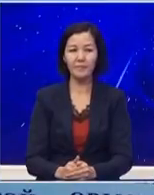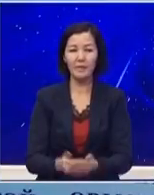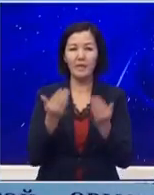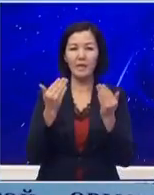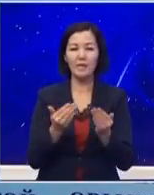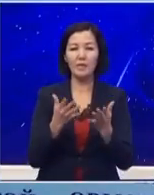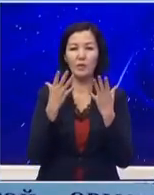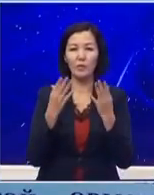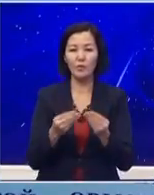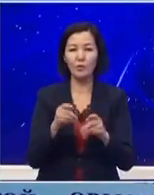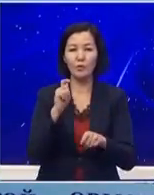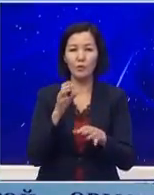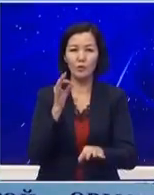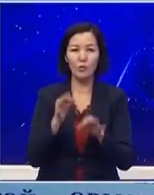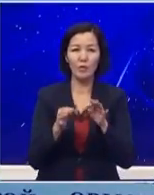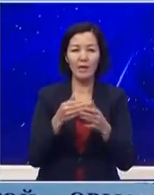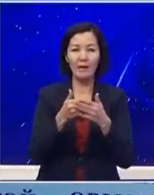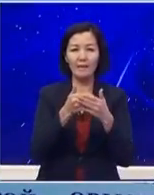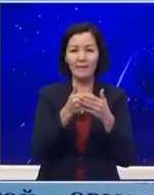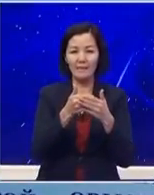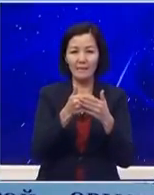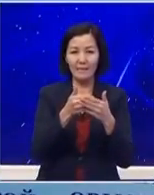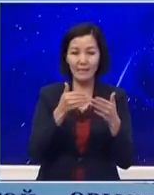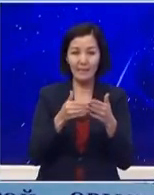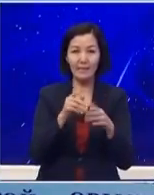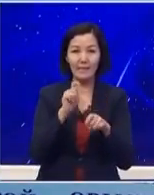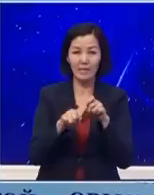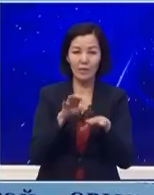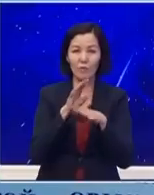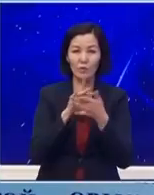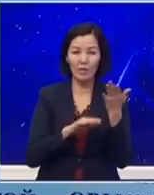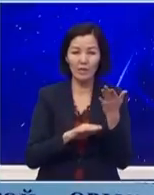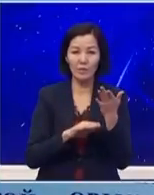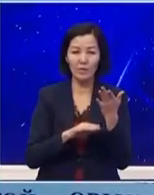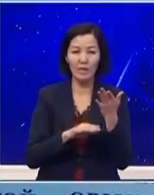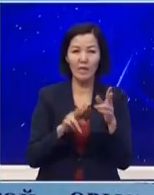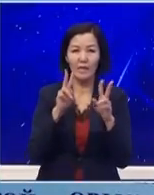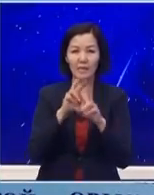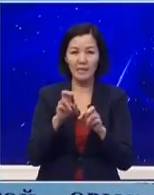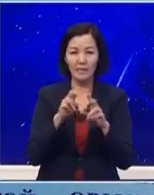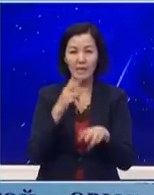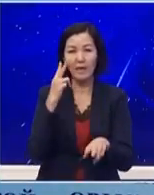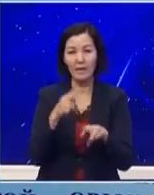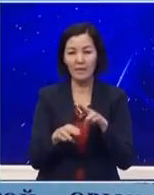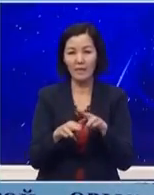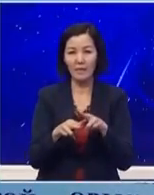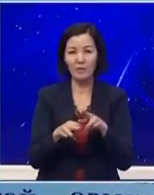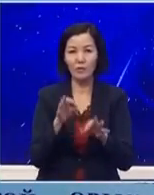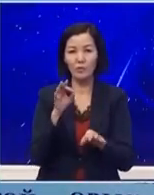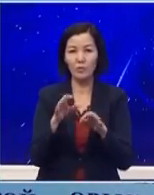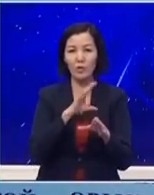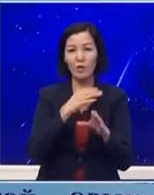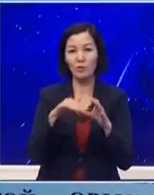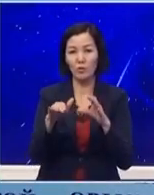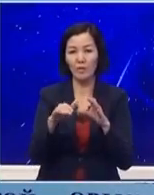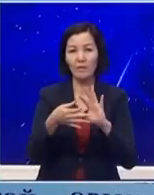Қазіргі уақытта сотқа дейінгі тергеу амалдары жалғасуда, тиісті сараптамалар тағайындалды. Тергеу аяқталған соң іс материалдары сотқа